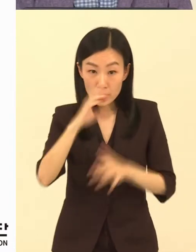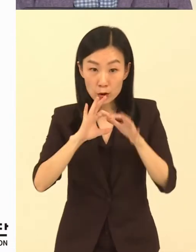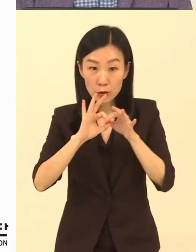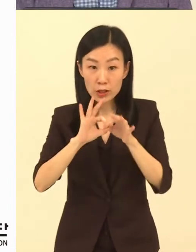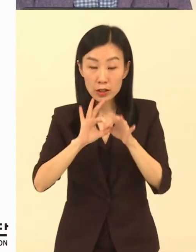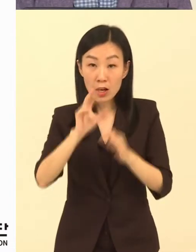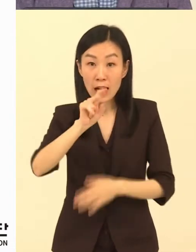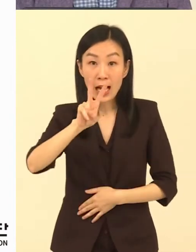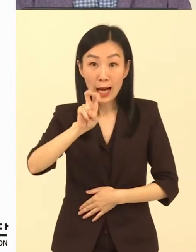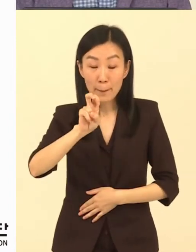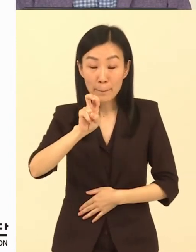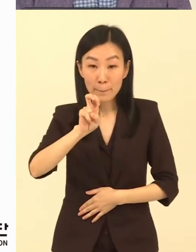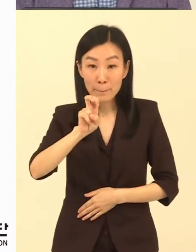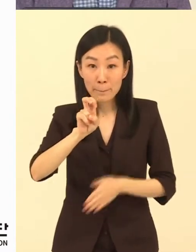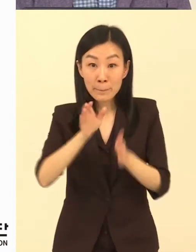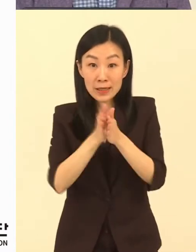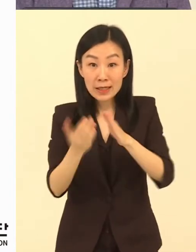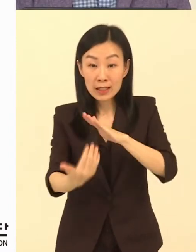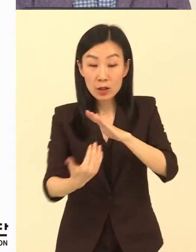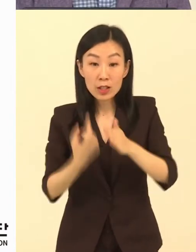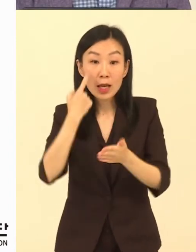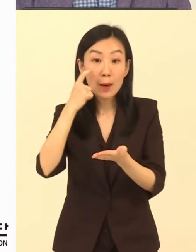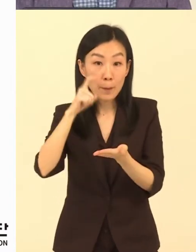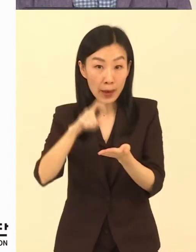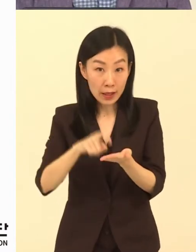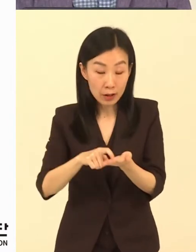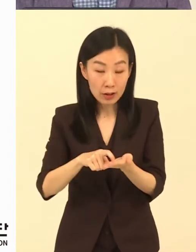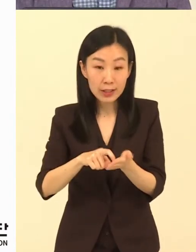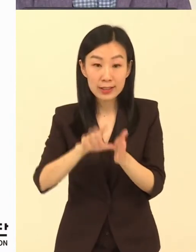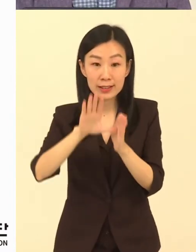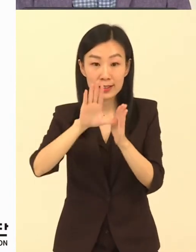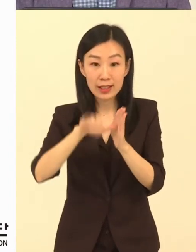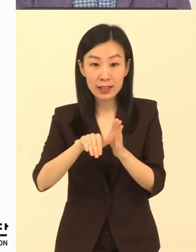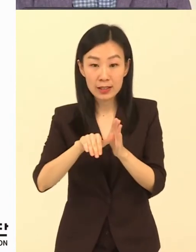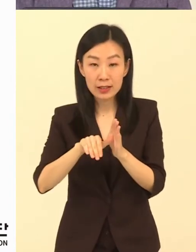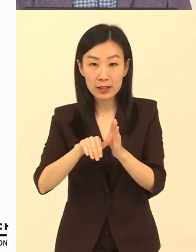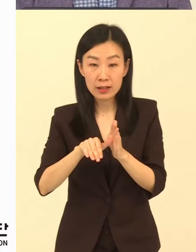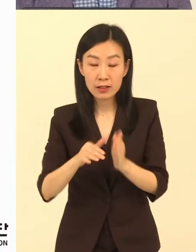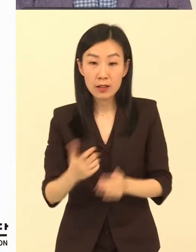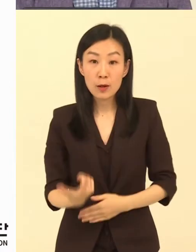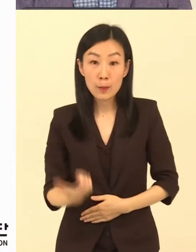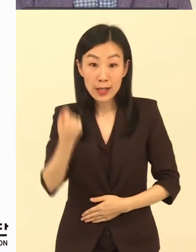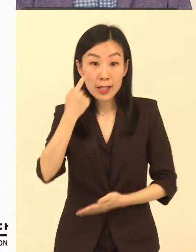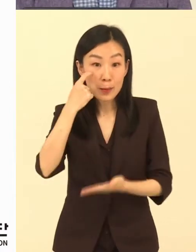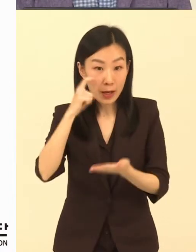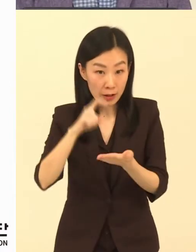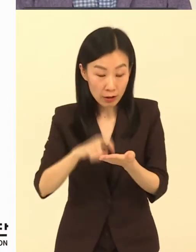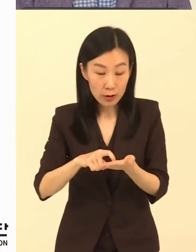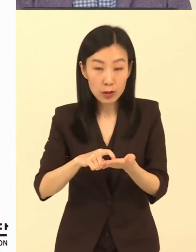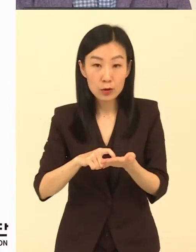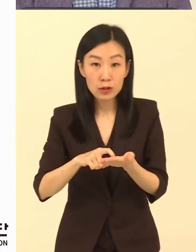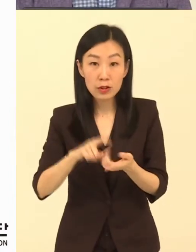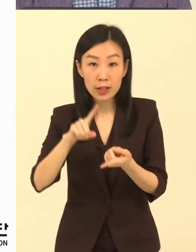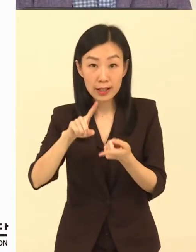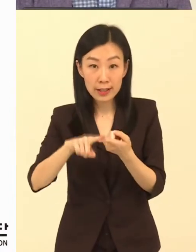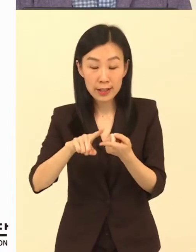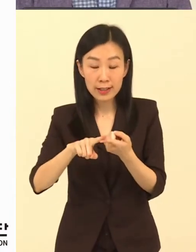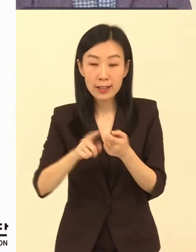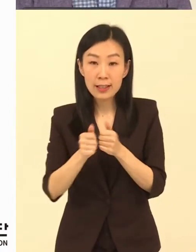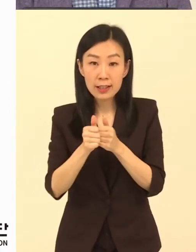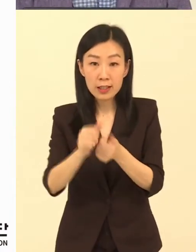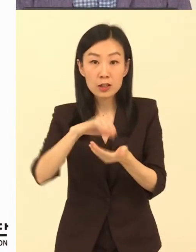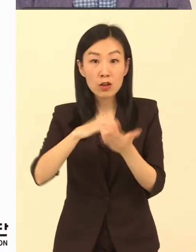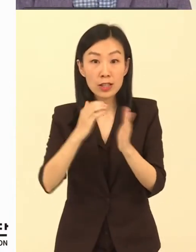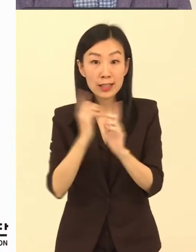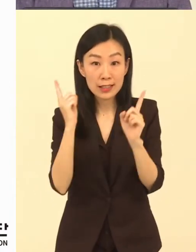전암성 병변, 즉 암이 되기 전에 발견된 경우에는 조기 발견을 먼저 시행하고 거기에 따른 적절한 치료를 시행하게